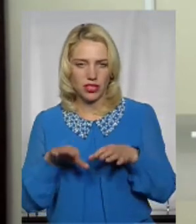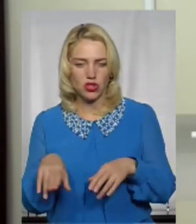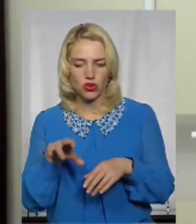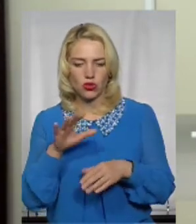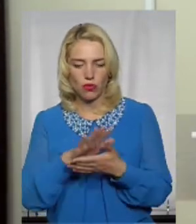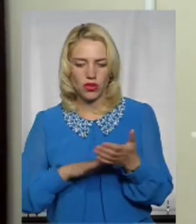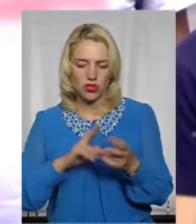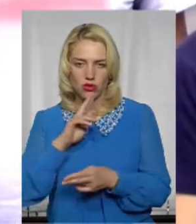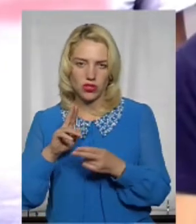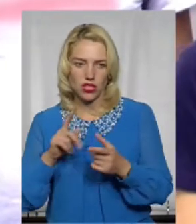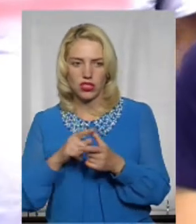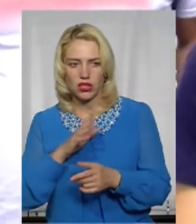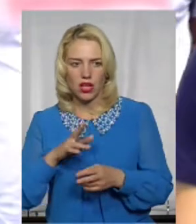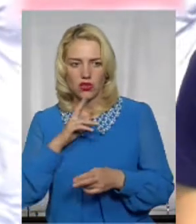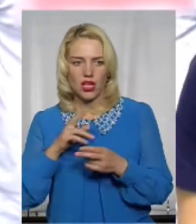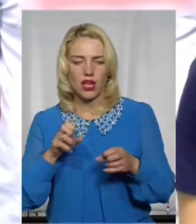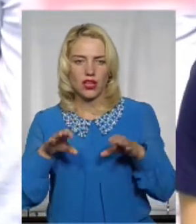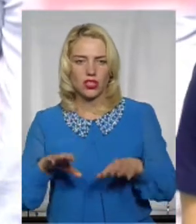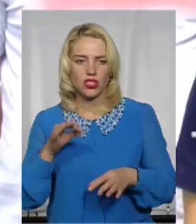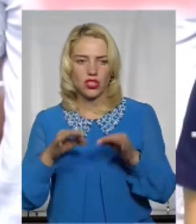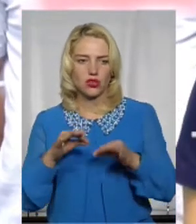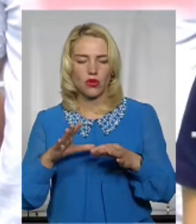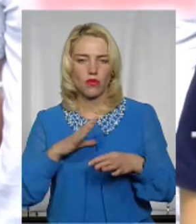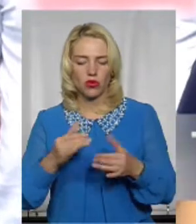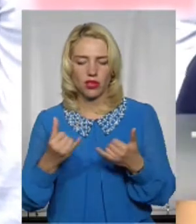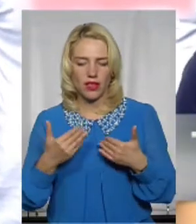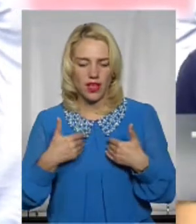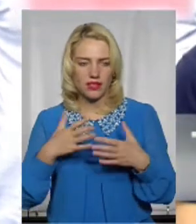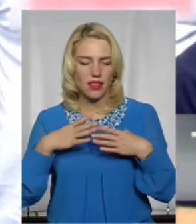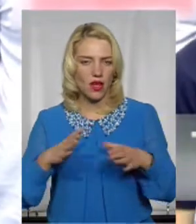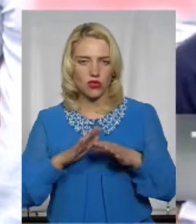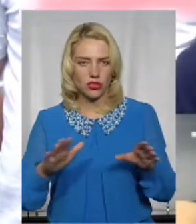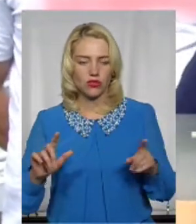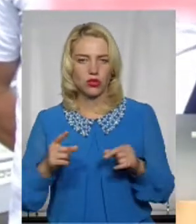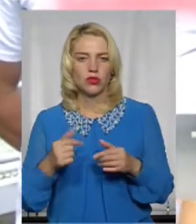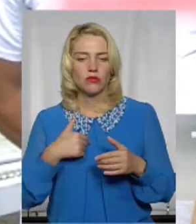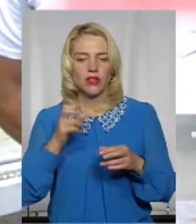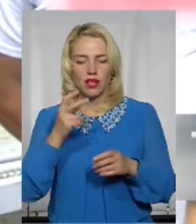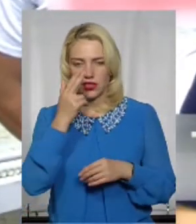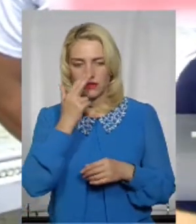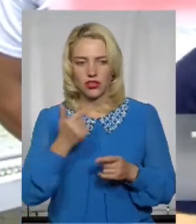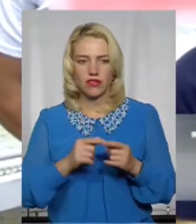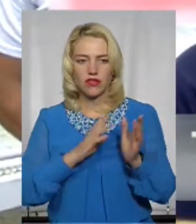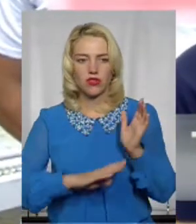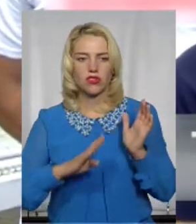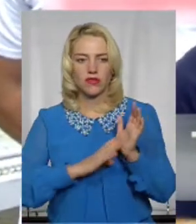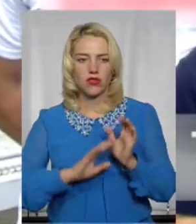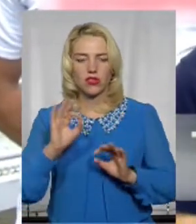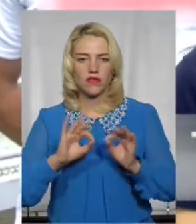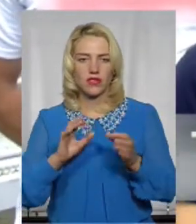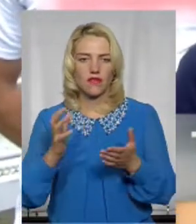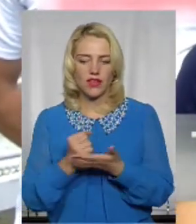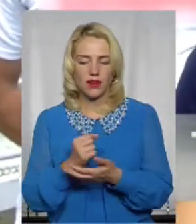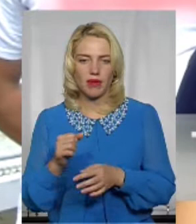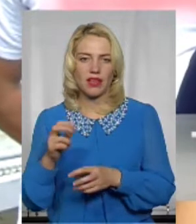скарження чи не скарження. Рішення суду для нас було дуже неочікуваним, тому що ми були впевнені, що, як зазвичай, в 99% виграє фабрика,